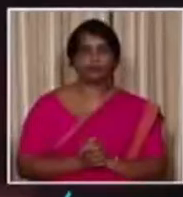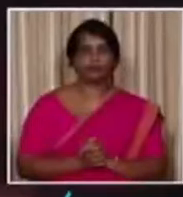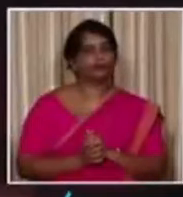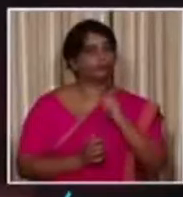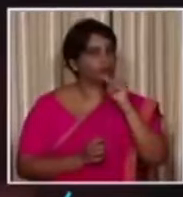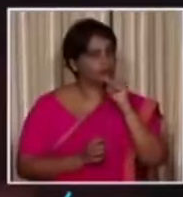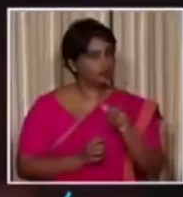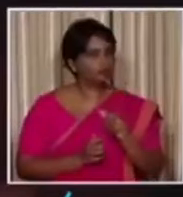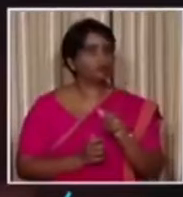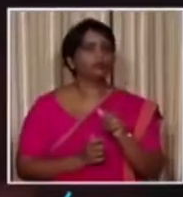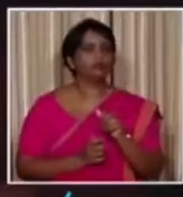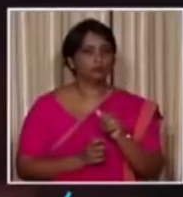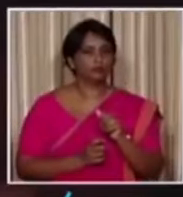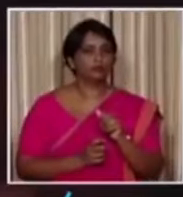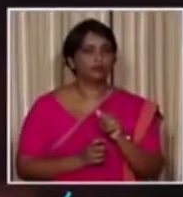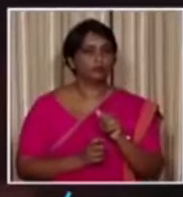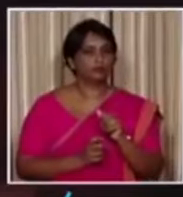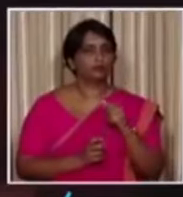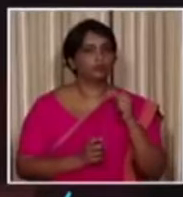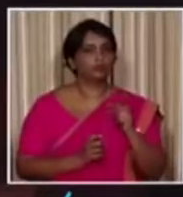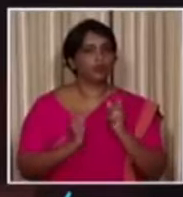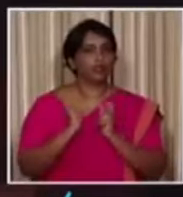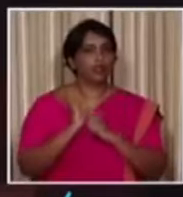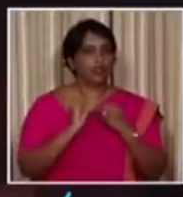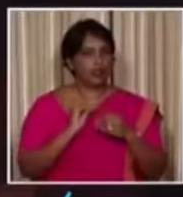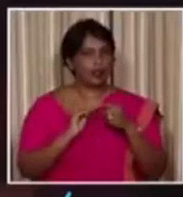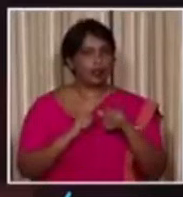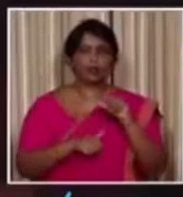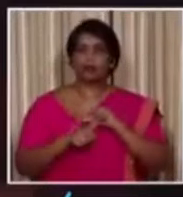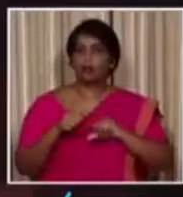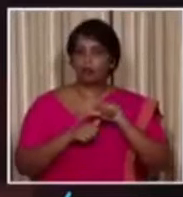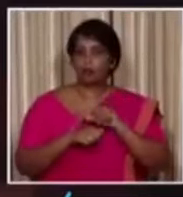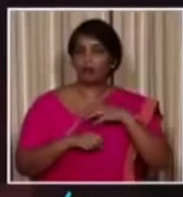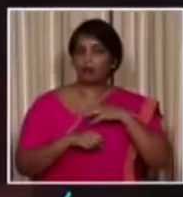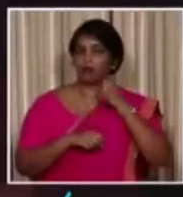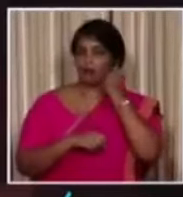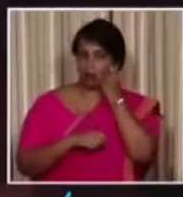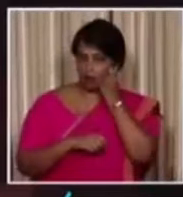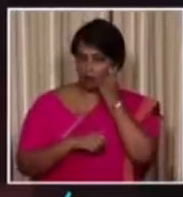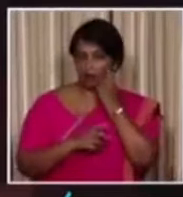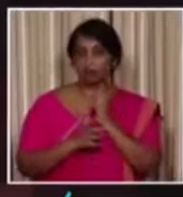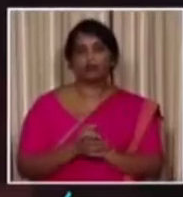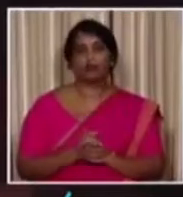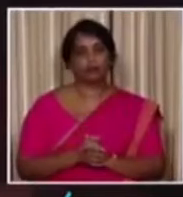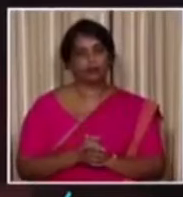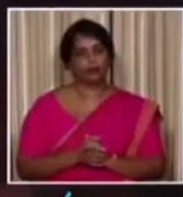ඇත්ත වශයෙන්ම මේ ශුද්‍ර මූල්‍ය ආයතන සංකල්පය